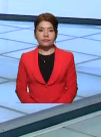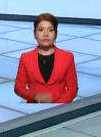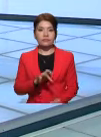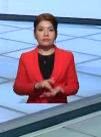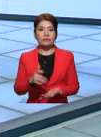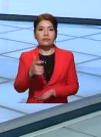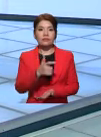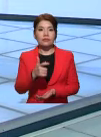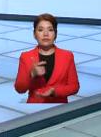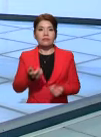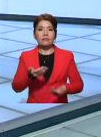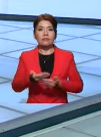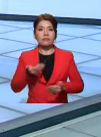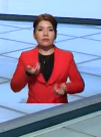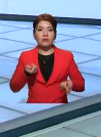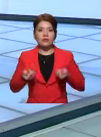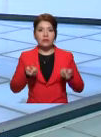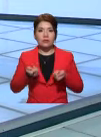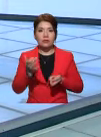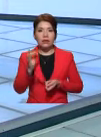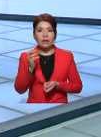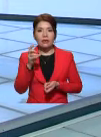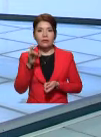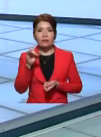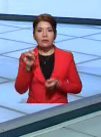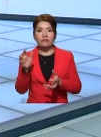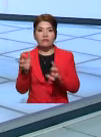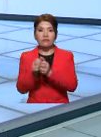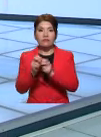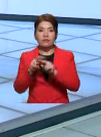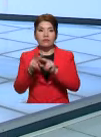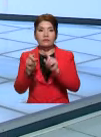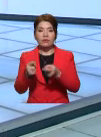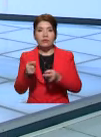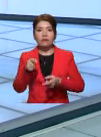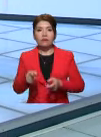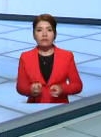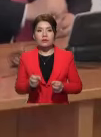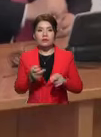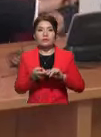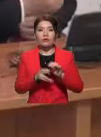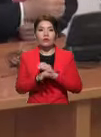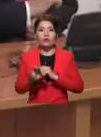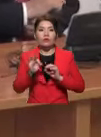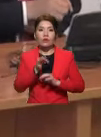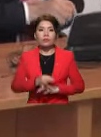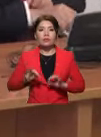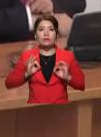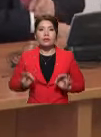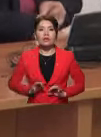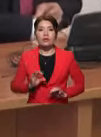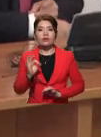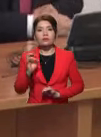Атырау қаласының экс-әкімі Қайрат Оразбаев қамауға алынды. Ол алаяқтық белгілері бойынша күдікке ілініп отыр. Облыстық прокуратура ақпаратынша Оразбаев